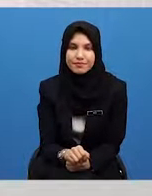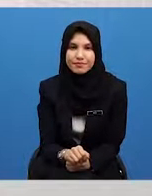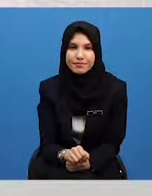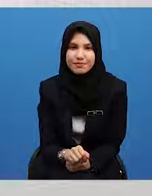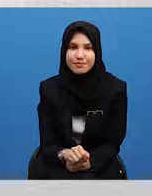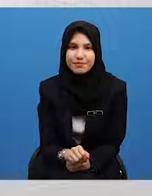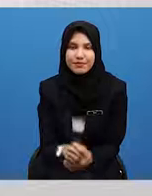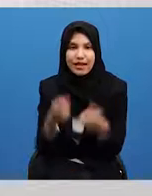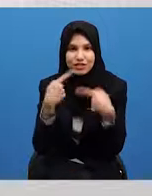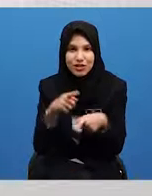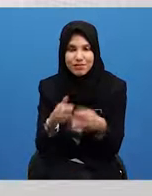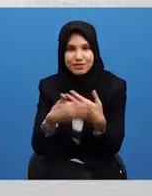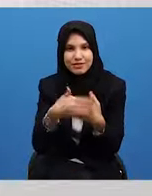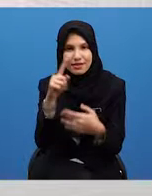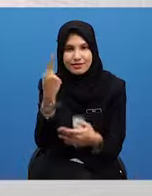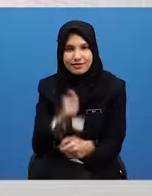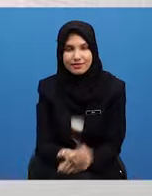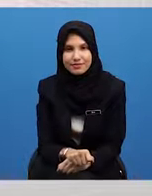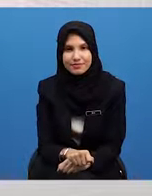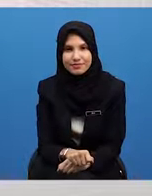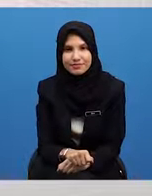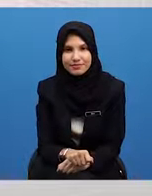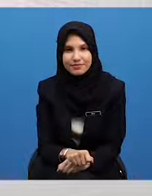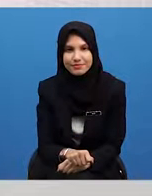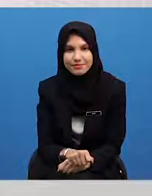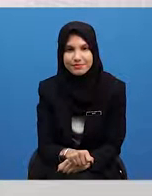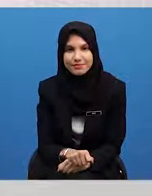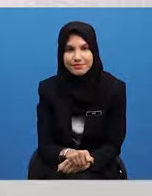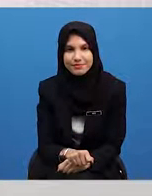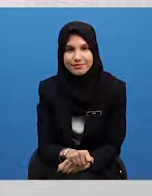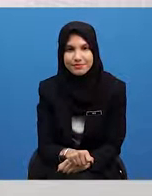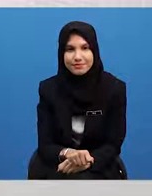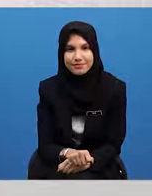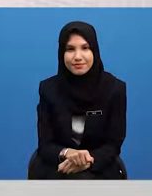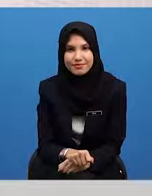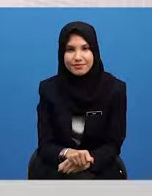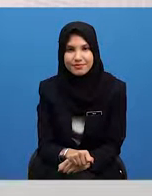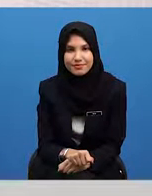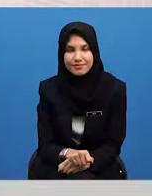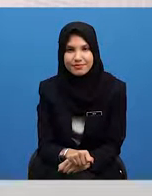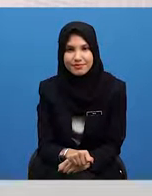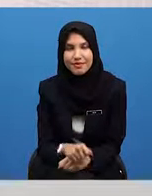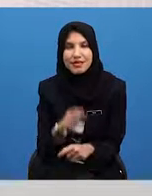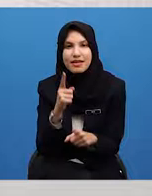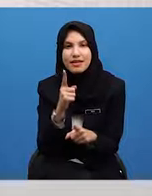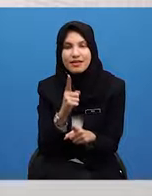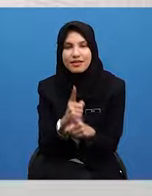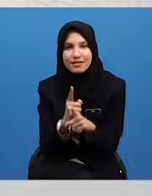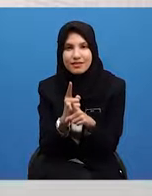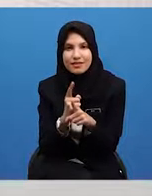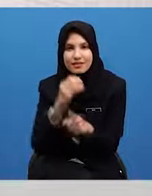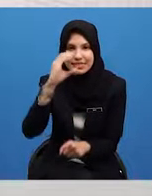Apakah jawapannya? Senang je. Ya, sudah tentu jawapannya adalah